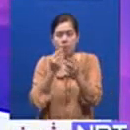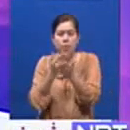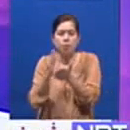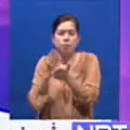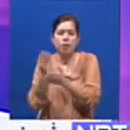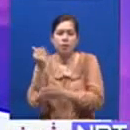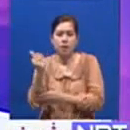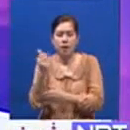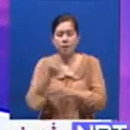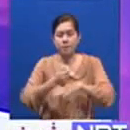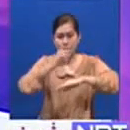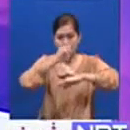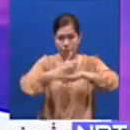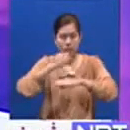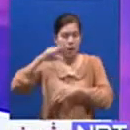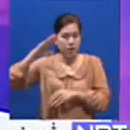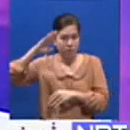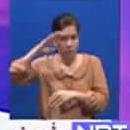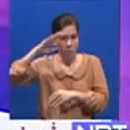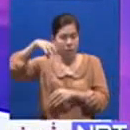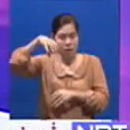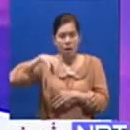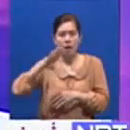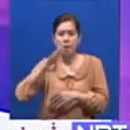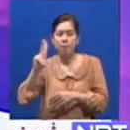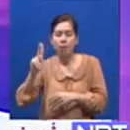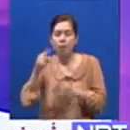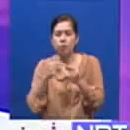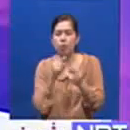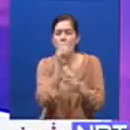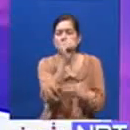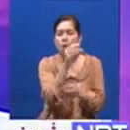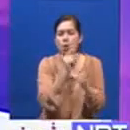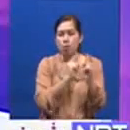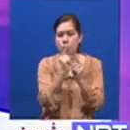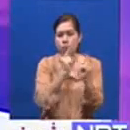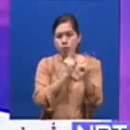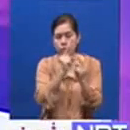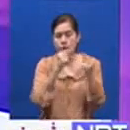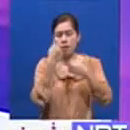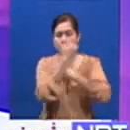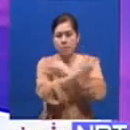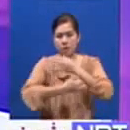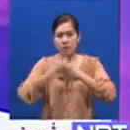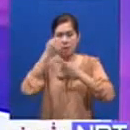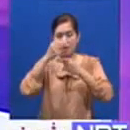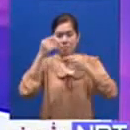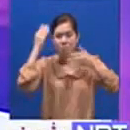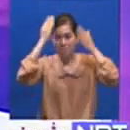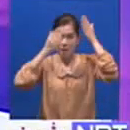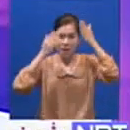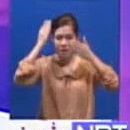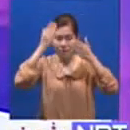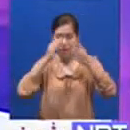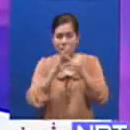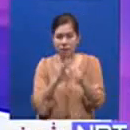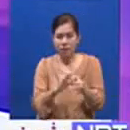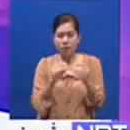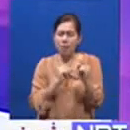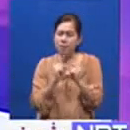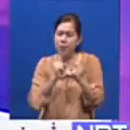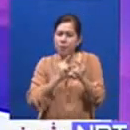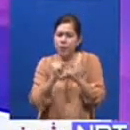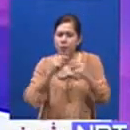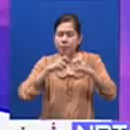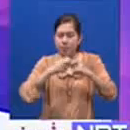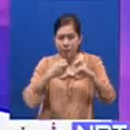ผู้บัญชาการทหารบกยืนยันว่าจะเร่งหารือกับประเทศมาเลเซียเพื่อทำความเข้าใจเกี่ยวกับกรอบการปฏิบัติในการพูดคุยเพื่อสันติสุขในพื้นที่